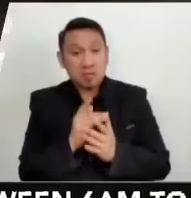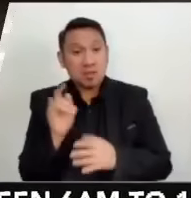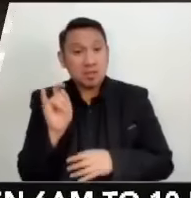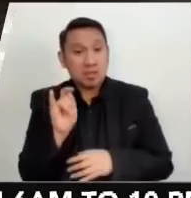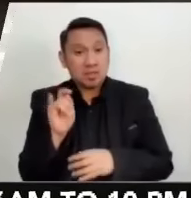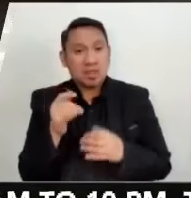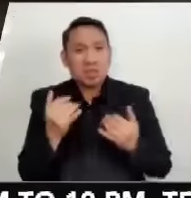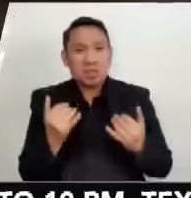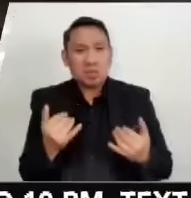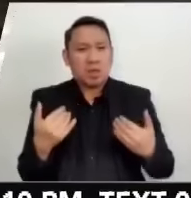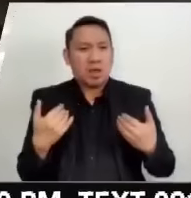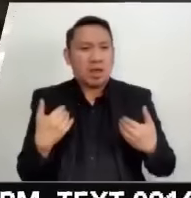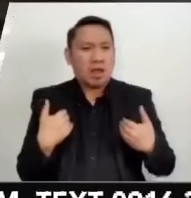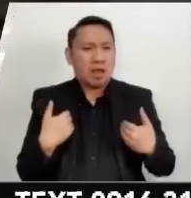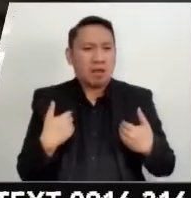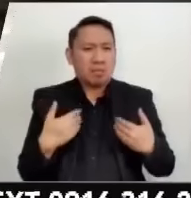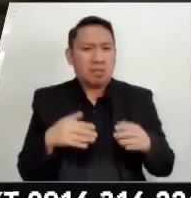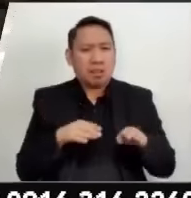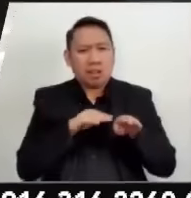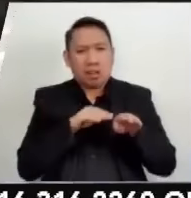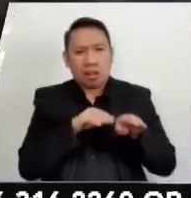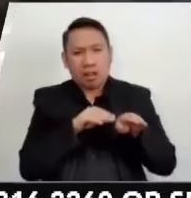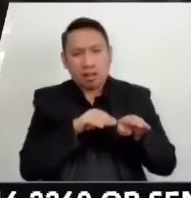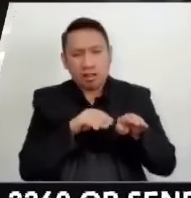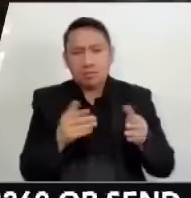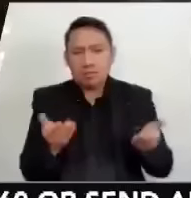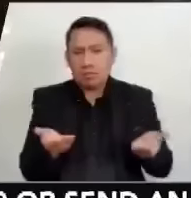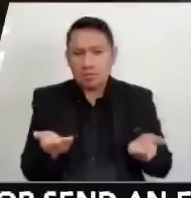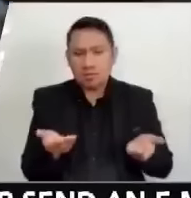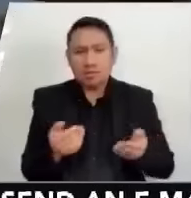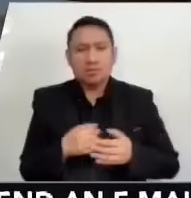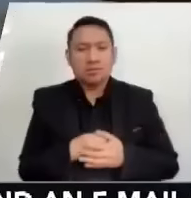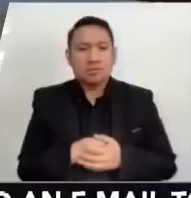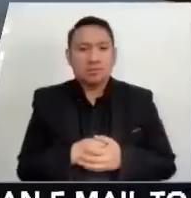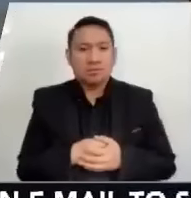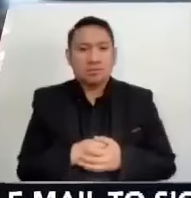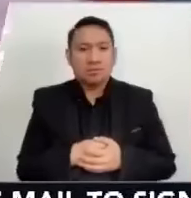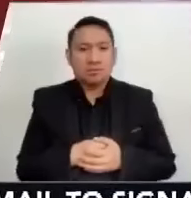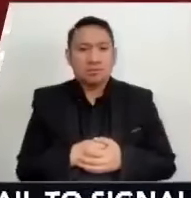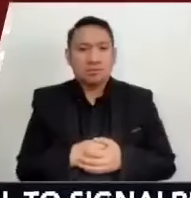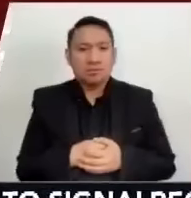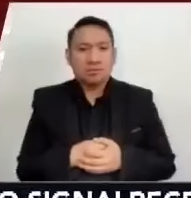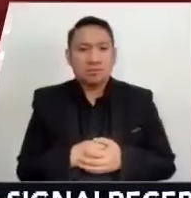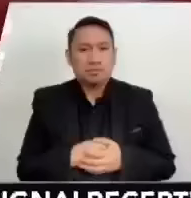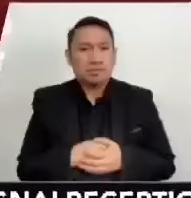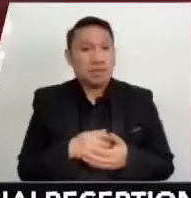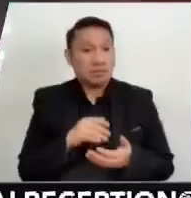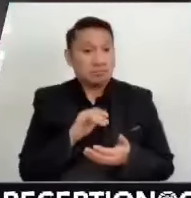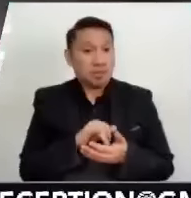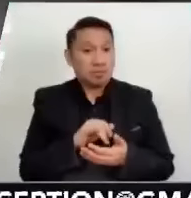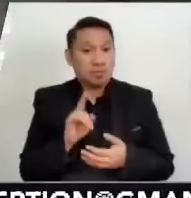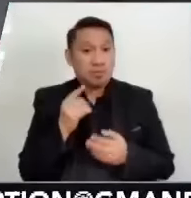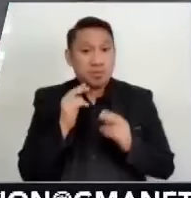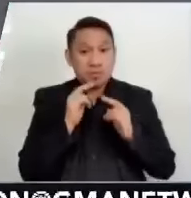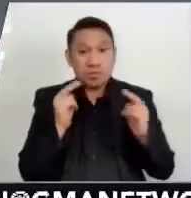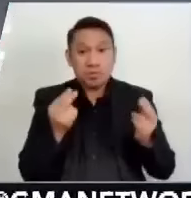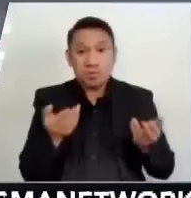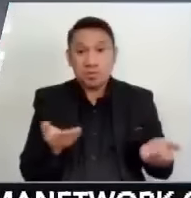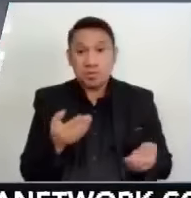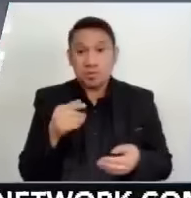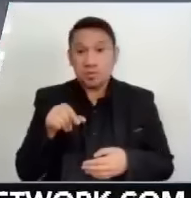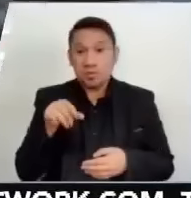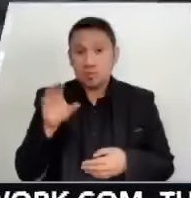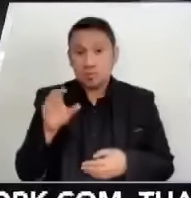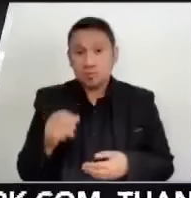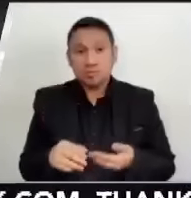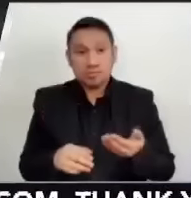itong aksidente dito sa northbound lane ng EDSA Santolan yan ang unang balita mula rito sa Quezon City Ako po si James Agustine para sa